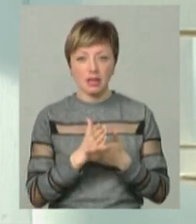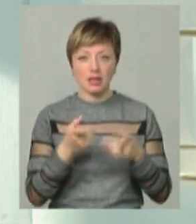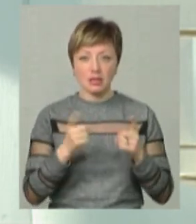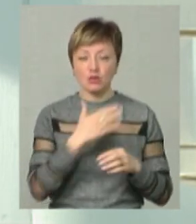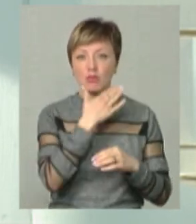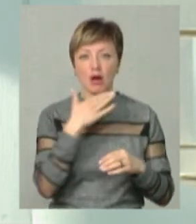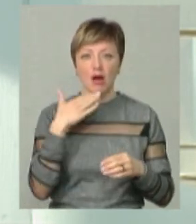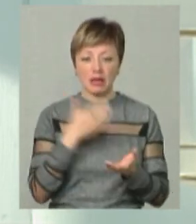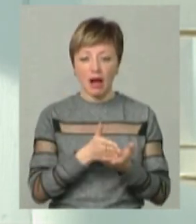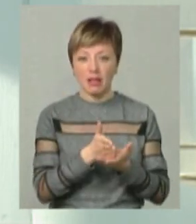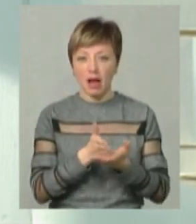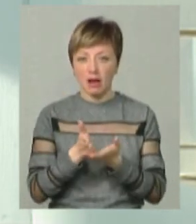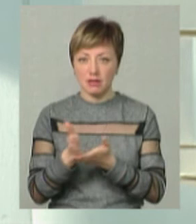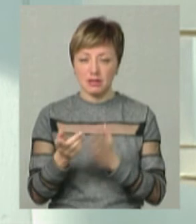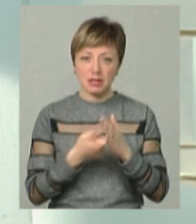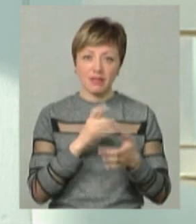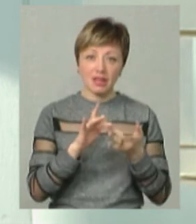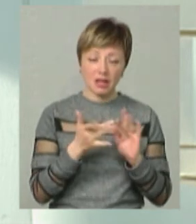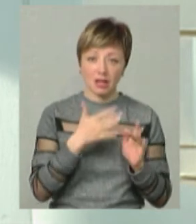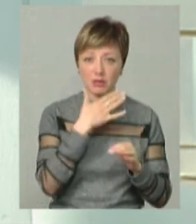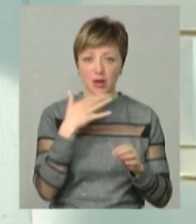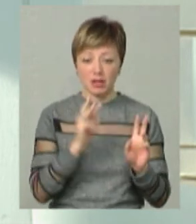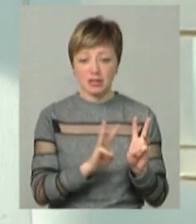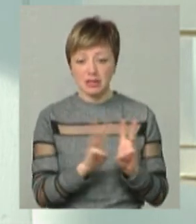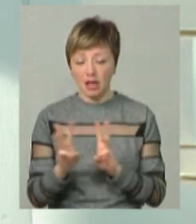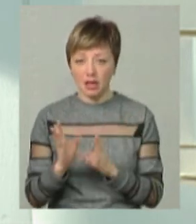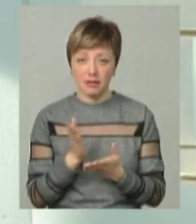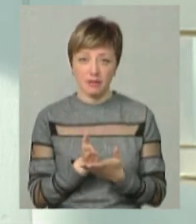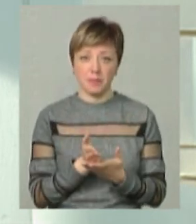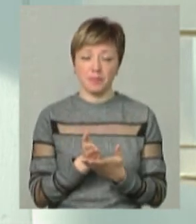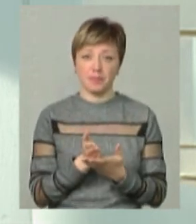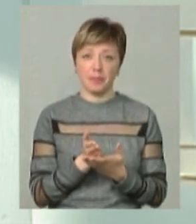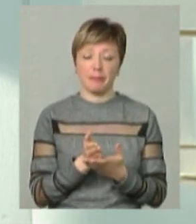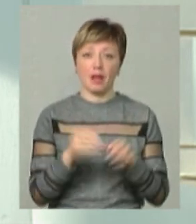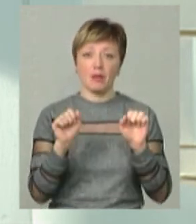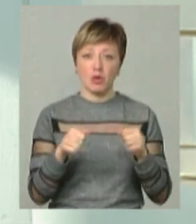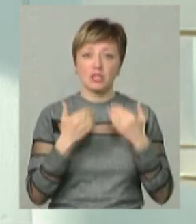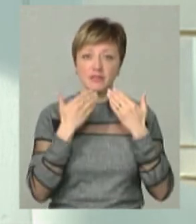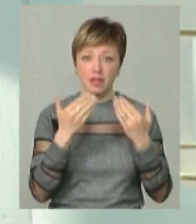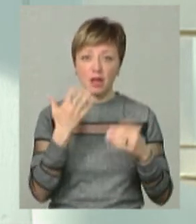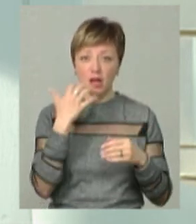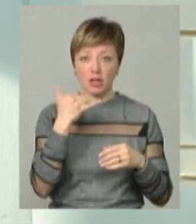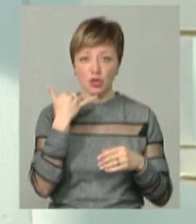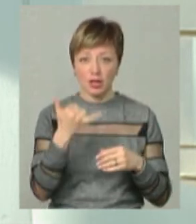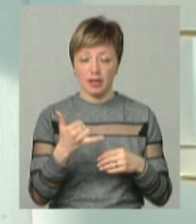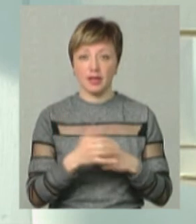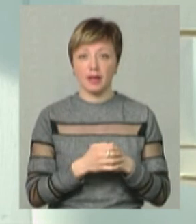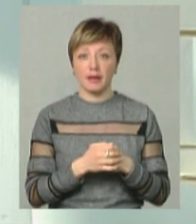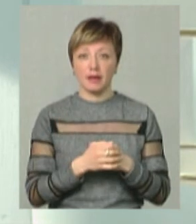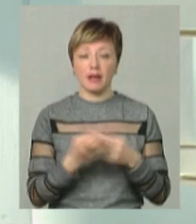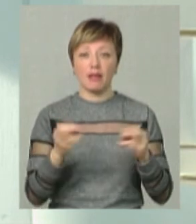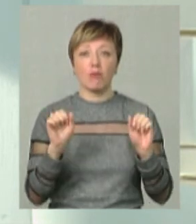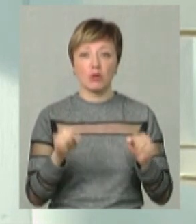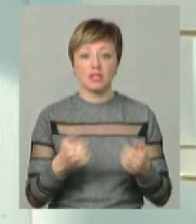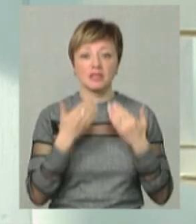дійсно багато каналів, де можна це дізнатися. І в інтернеті є багато сайтів, де можна звертатись, і гарячих ліній, де